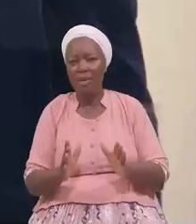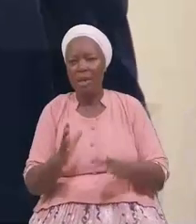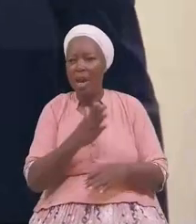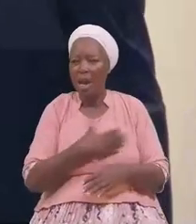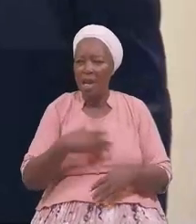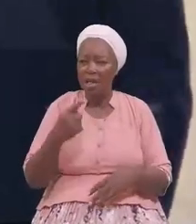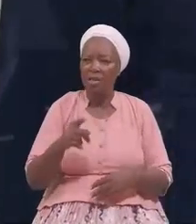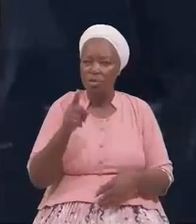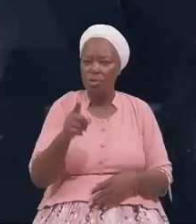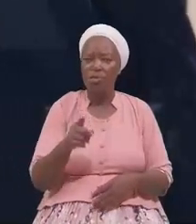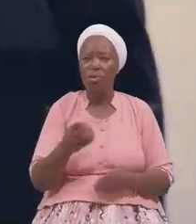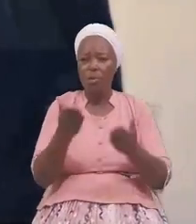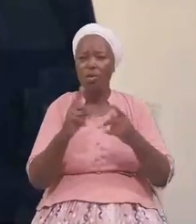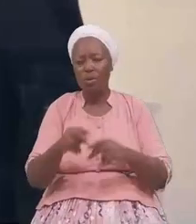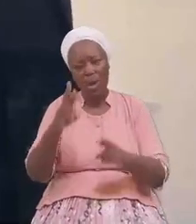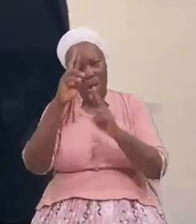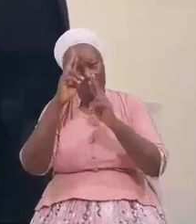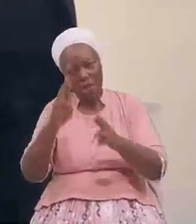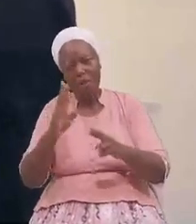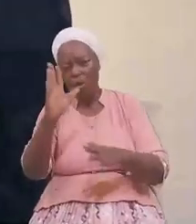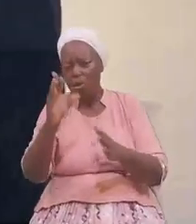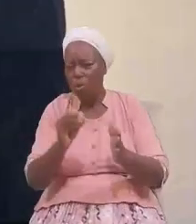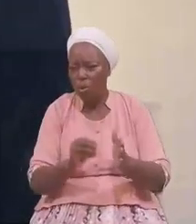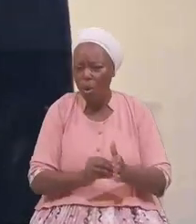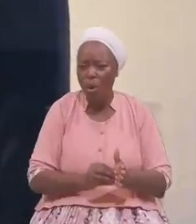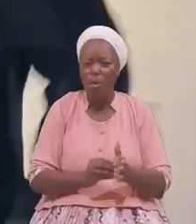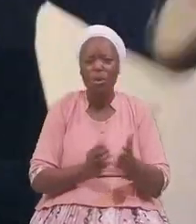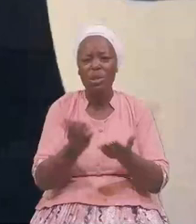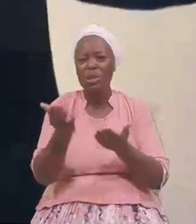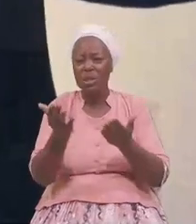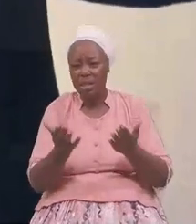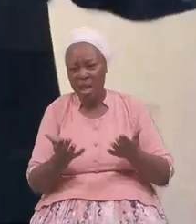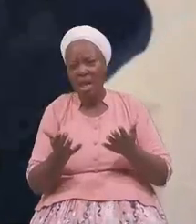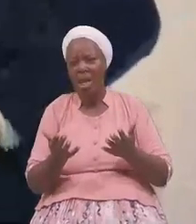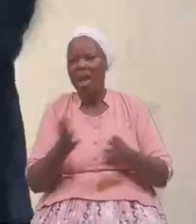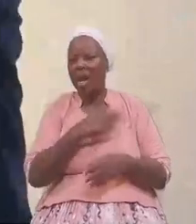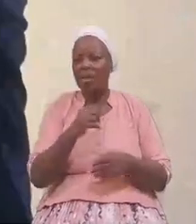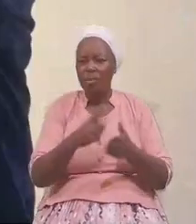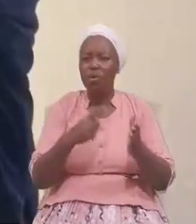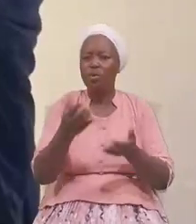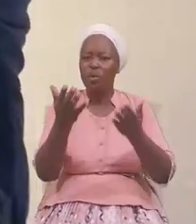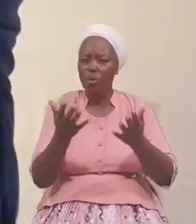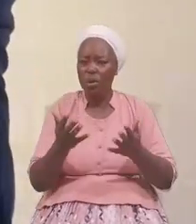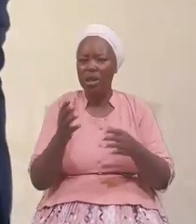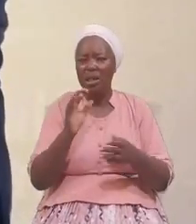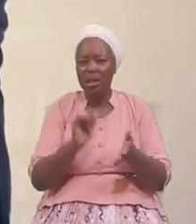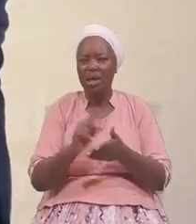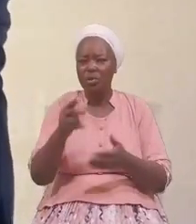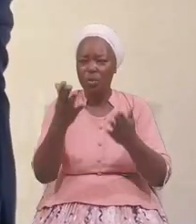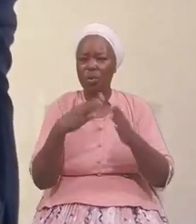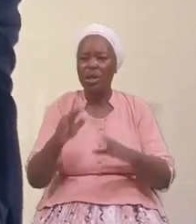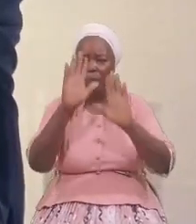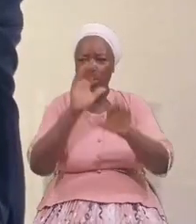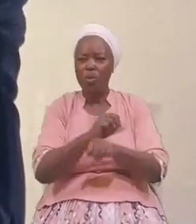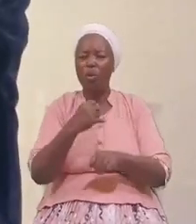veux respecter ton désir et ce que tu veux. Tu veux le miracle de la